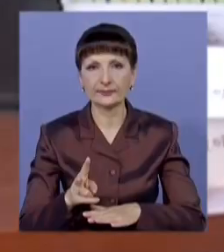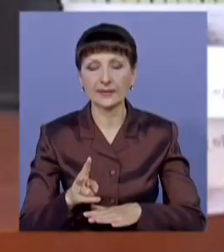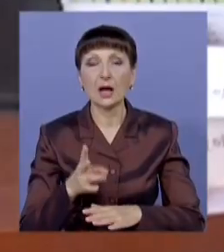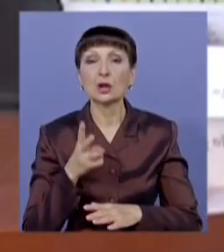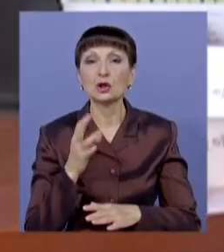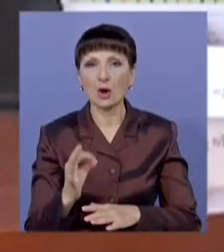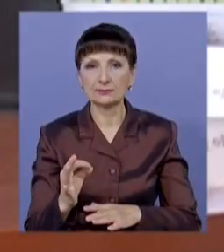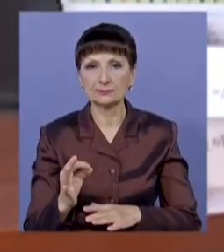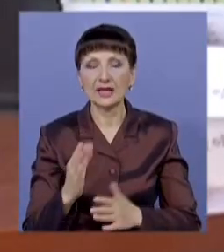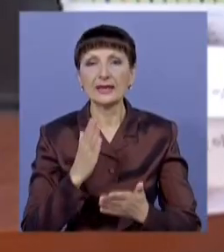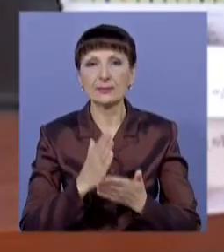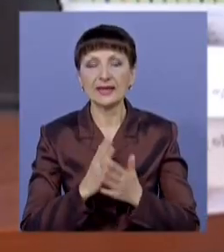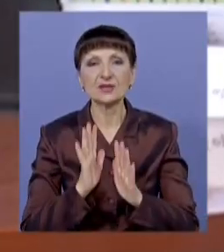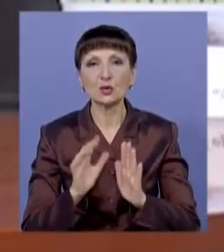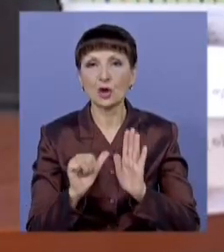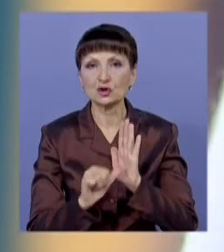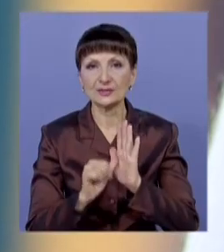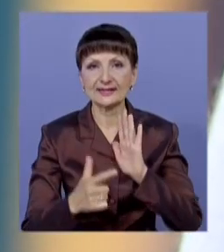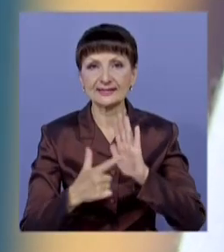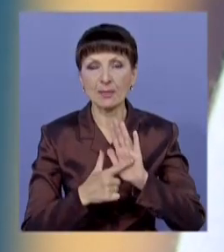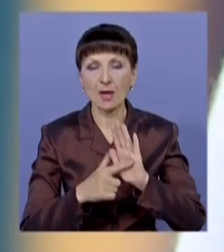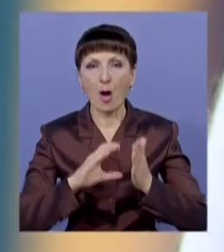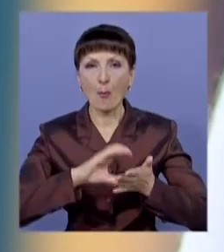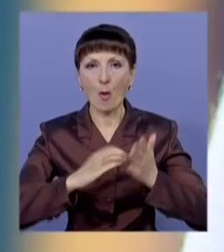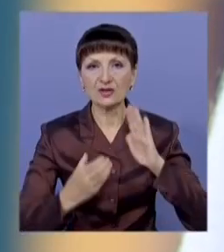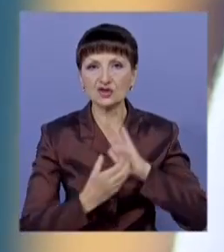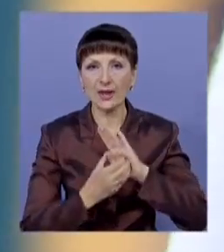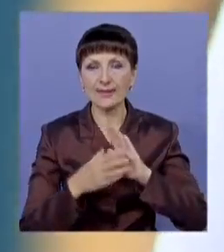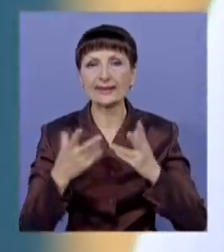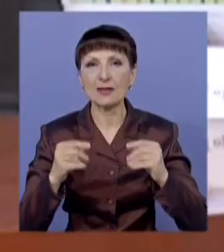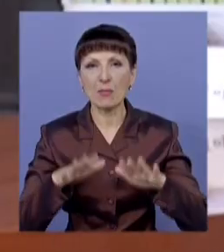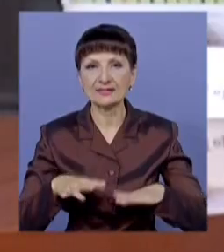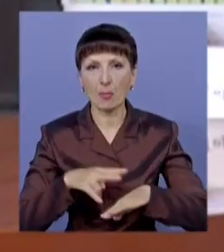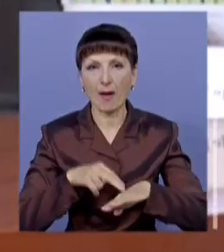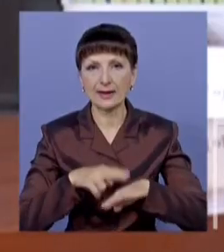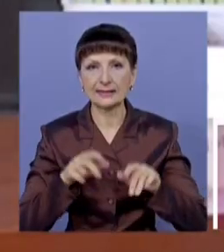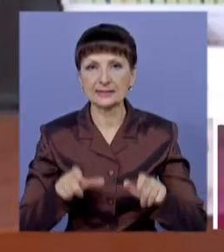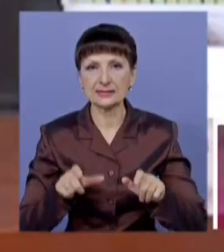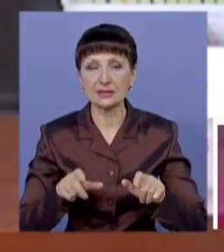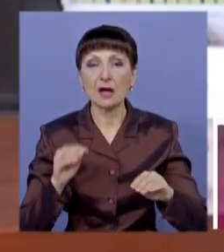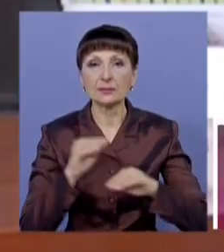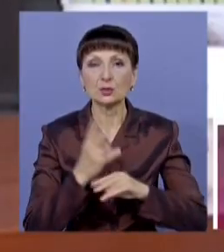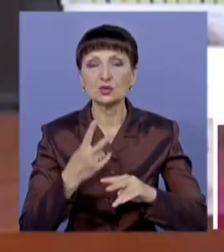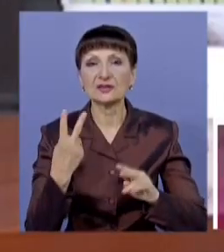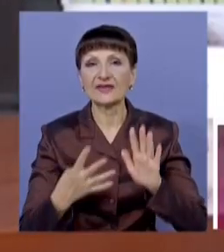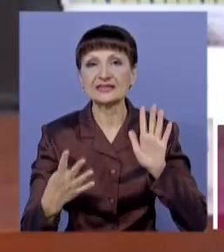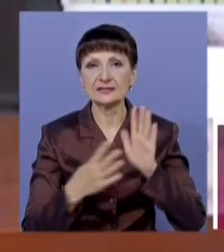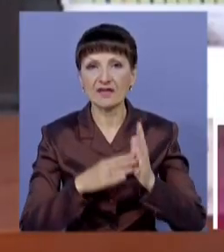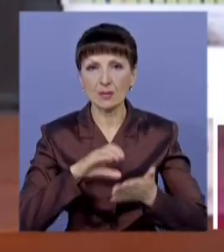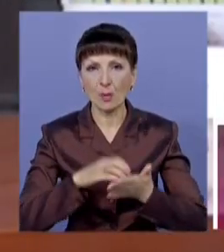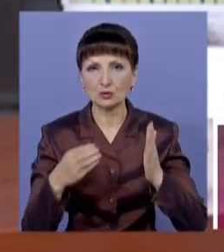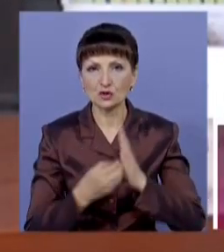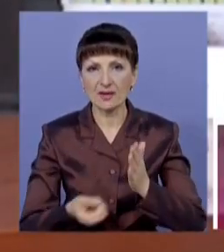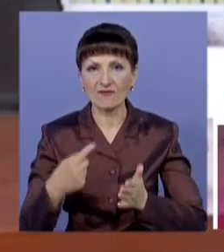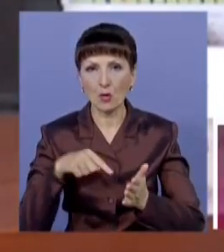Однако имеется всего лишь 67 помещений под участковые пункты полиции. Дополнительно требуется 29 помещений в